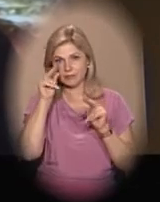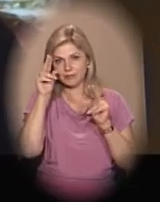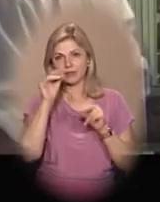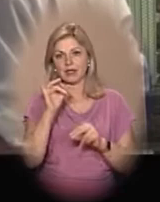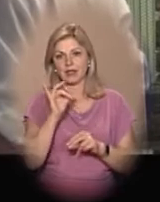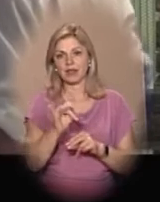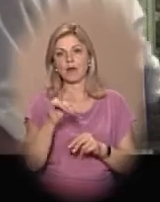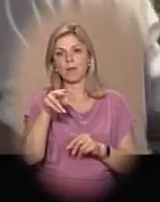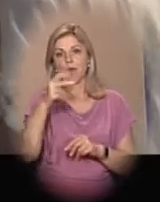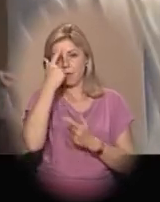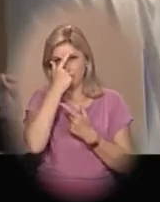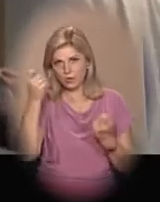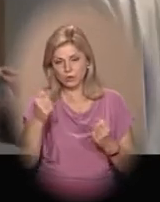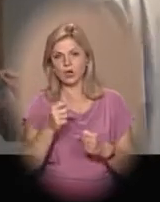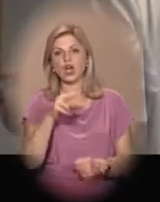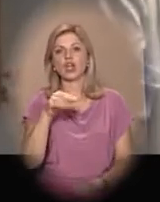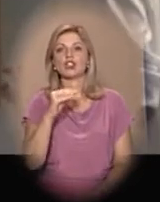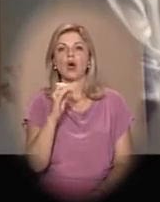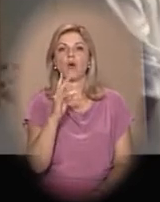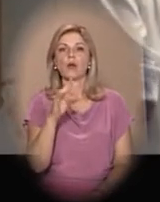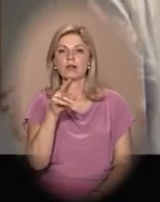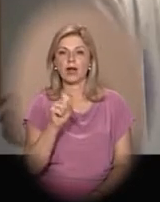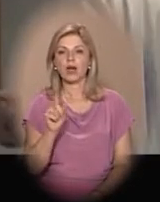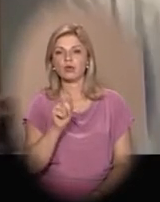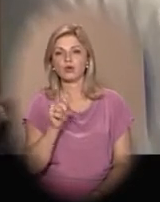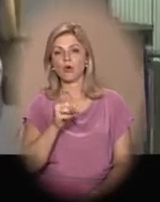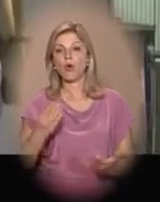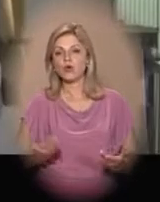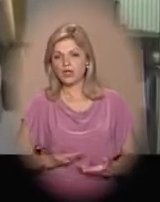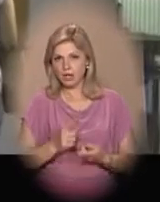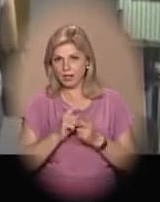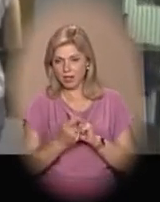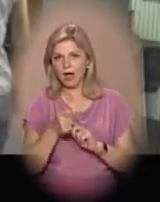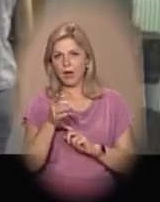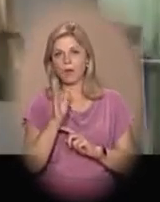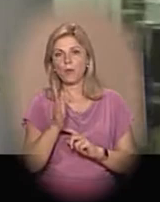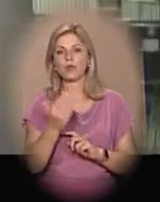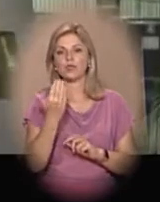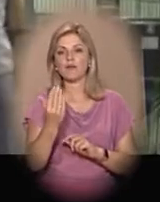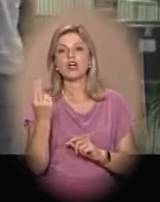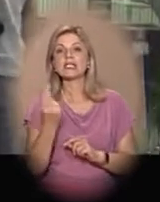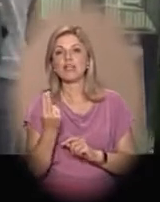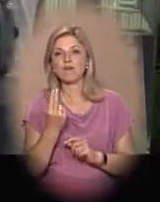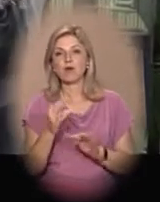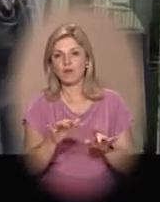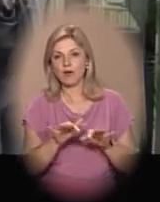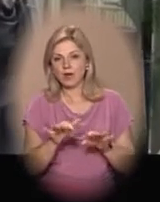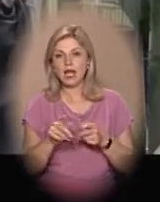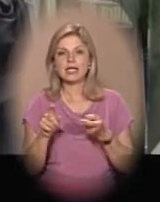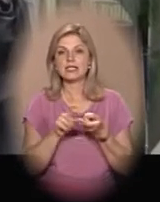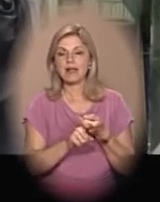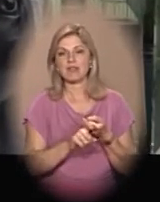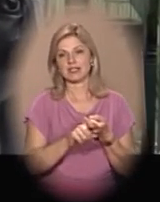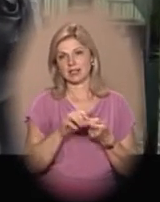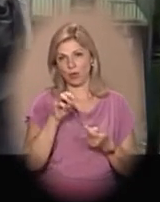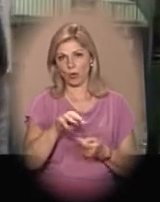Крім того, за повідомленнями творців Джоконди, що ожила, її цифрова версія реагуватиме на людей, які її оточують, залежно від настрою.